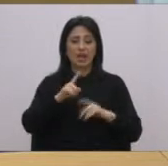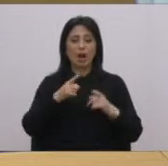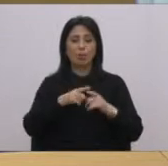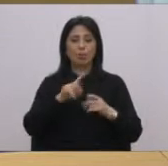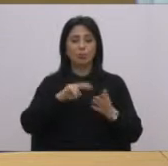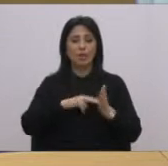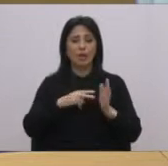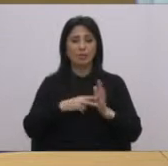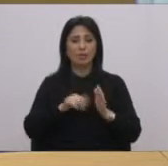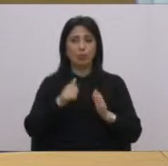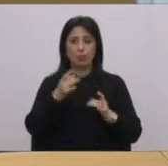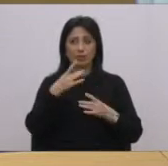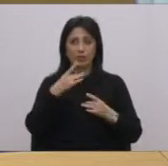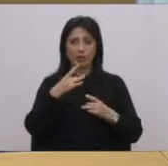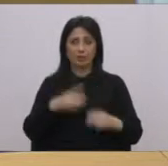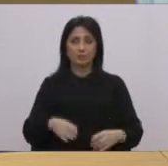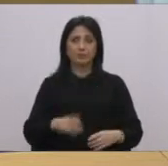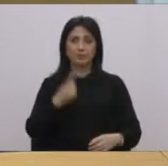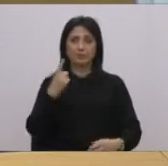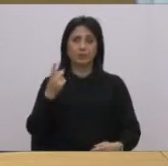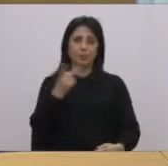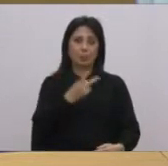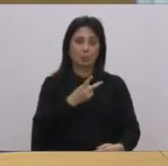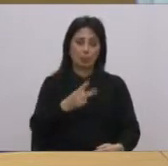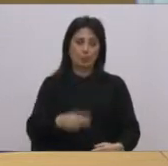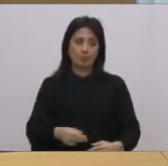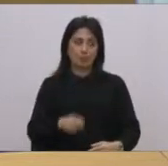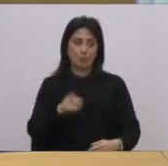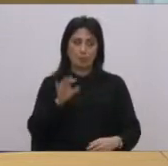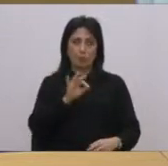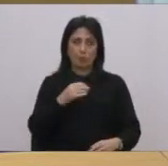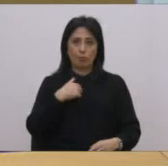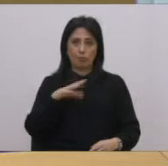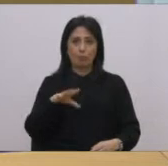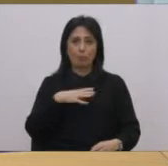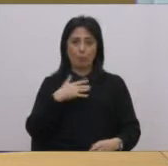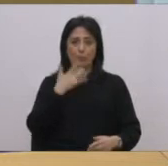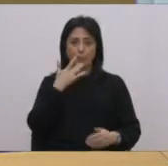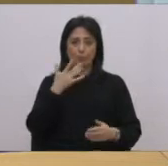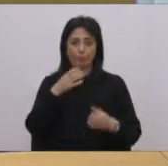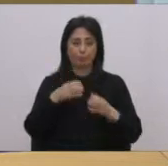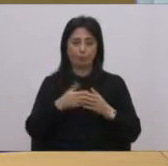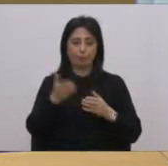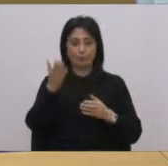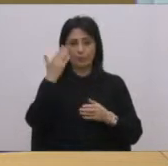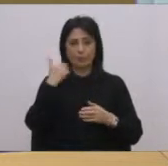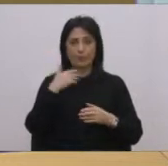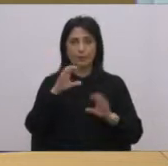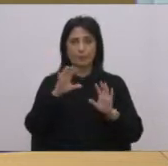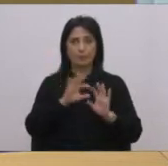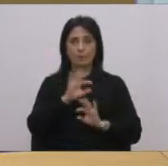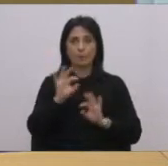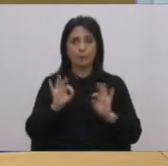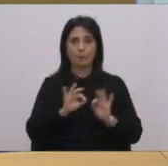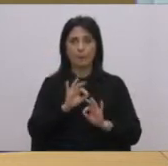თუ გეგმავთ, ეს რო გითხრათ. ერთი, მეორე, ამაზე ჩვენც გვქონდა ჩვენს პოლიტიკურ ჯგუფს ადრე კანონ